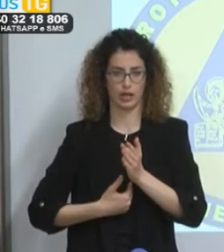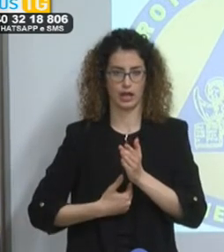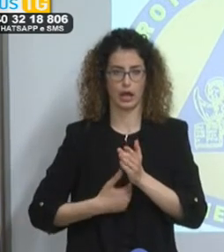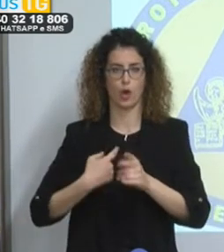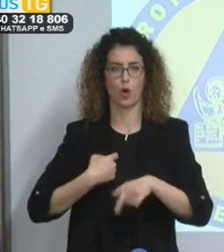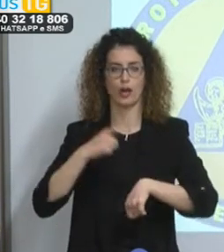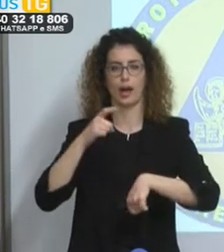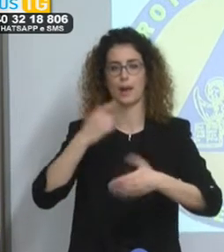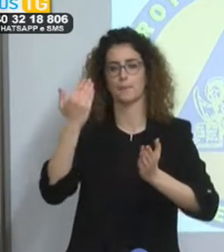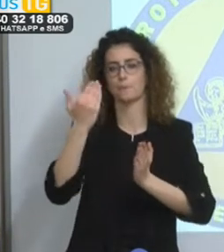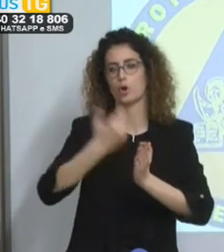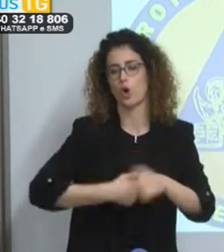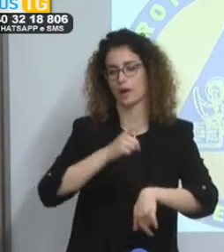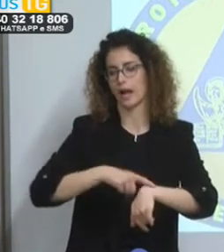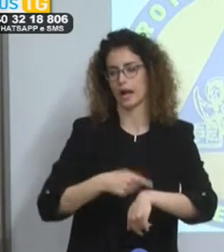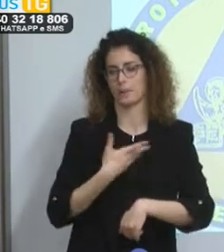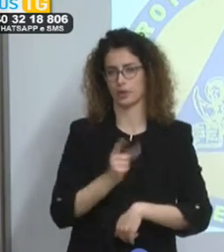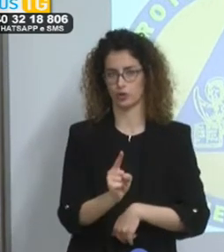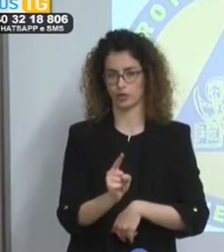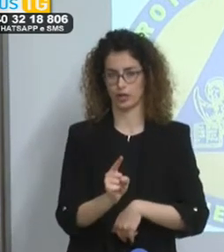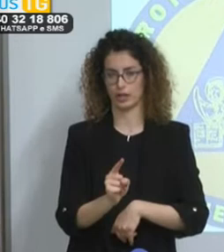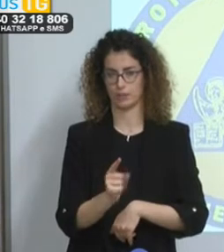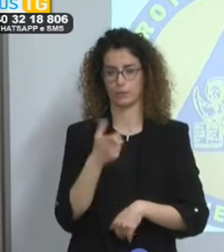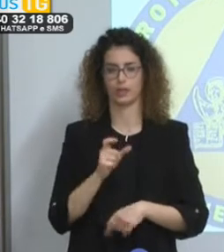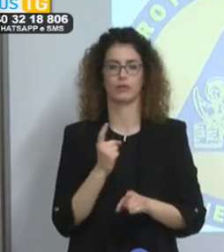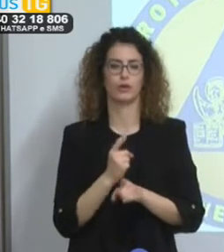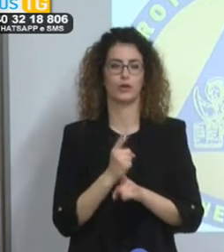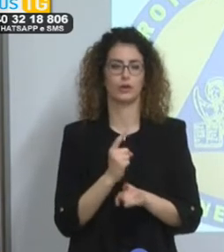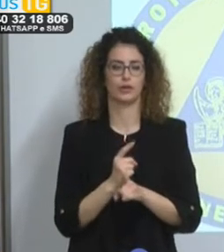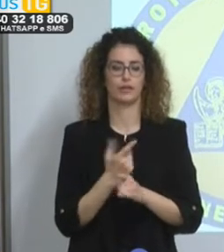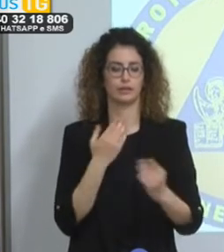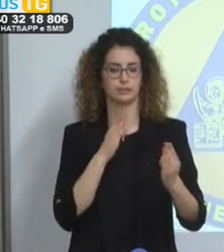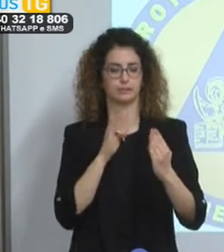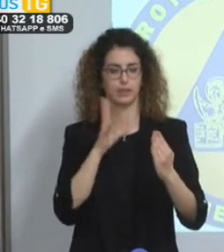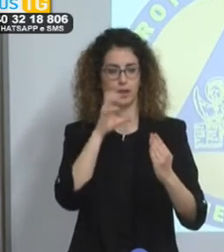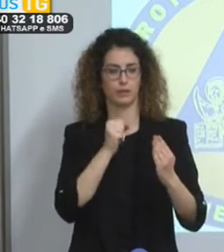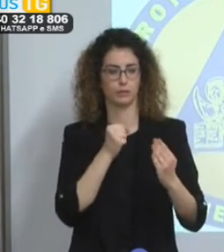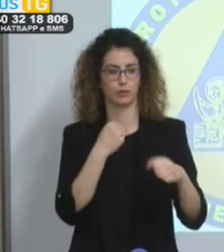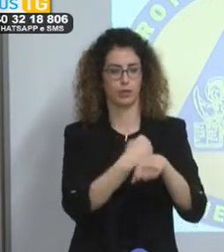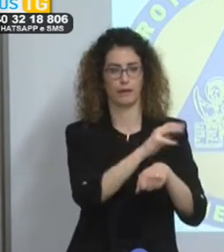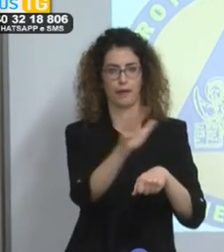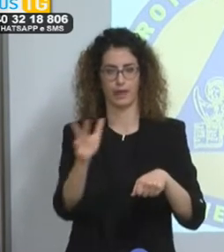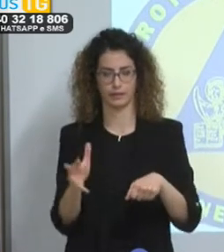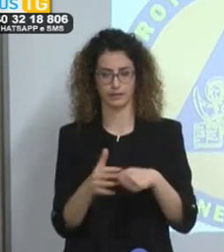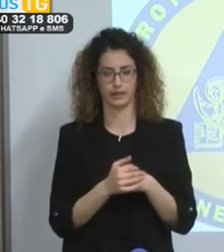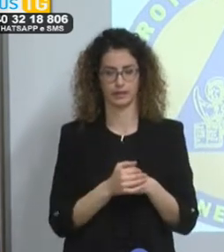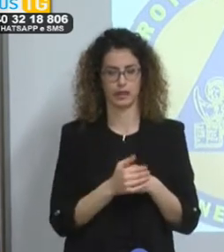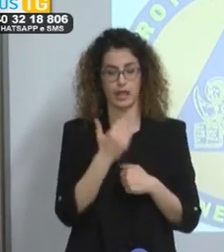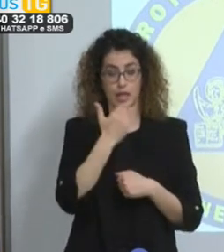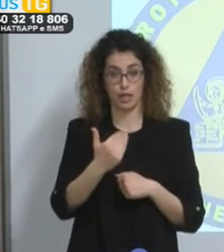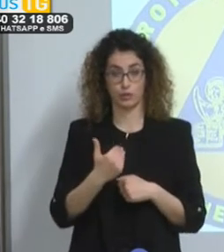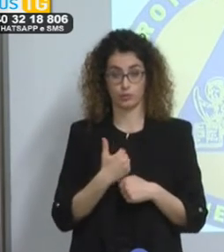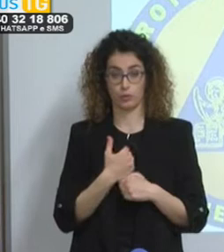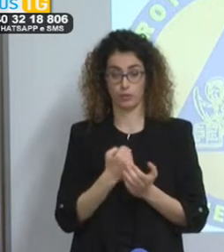un cronoprogramma. Certo. Perché dobbiamo anche interfacciarci con tutta una serie di opere che stiamo facendo, però secondo me è